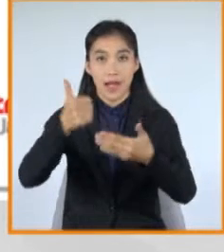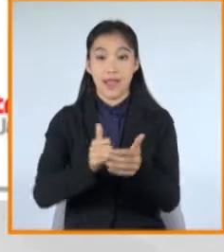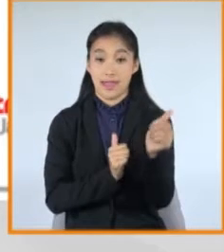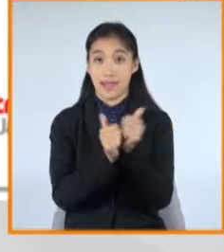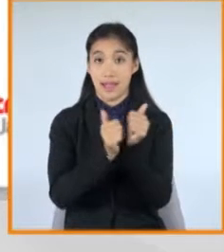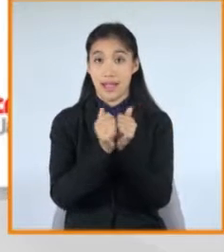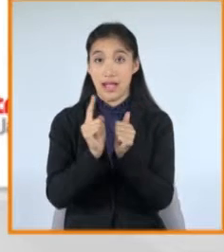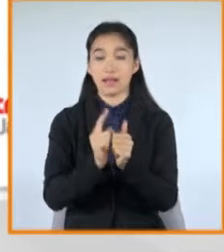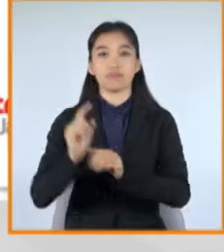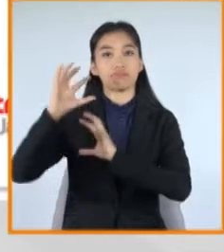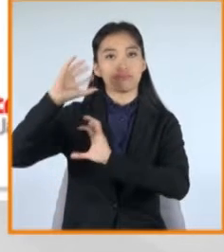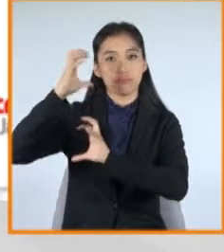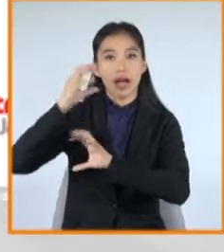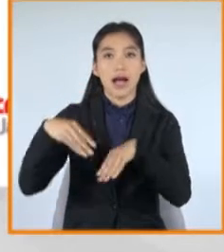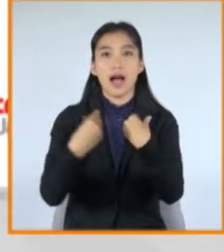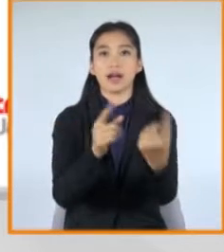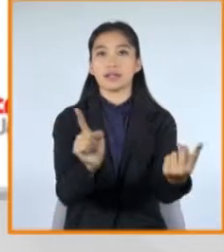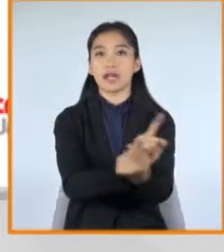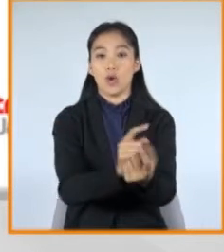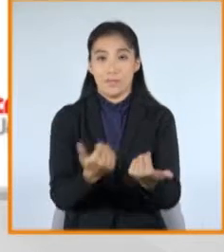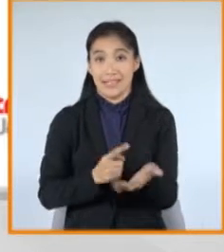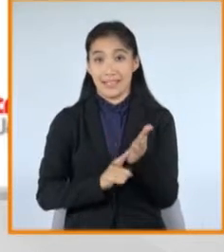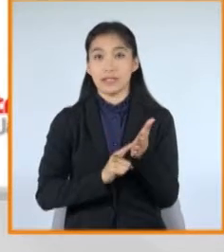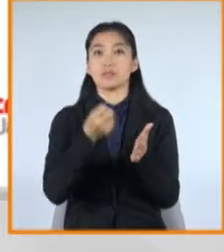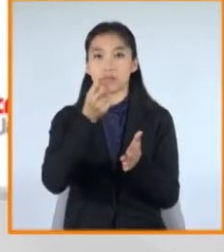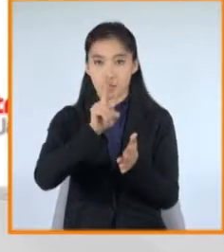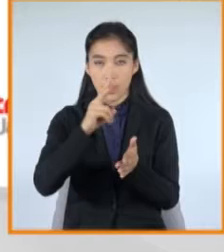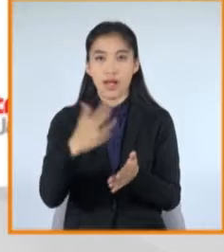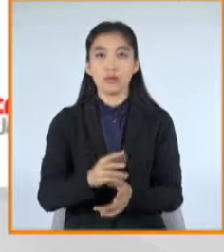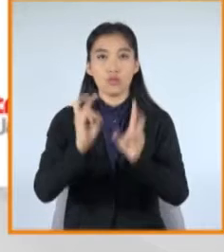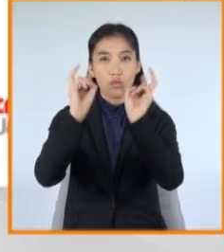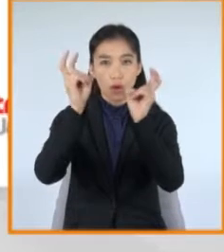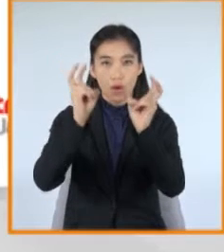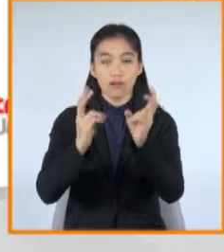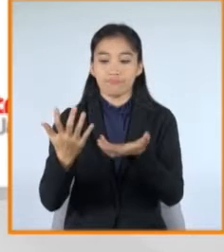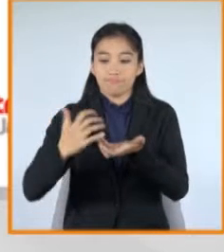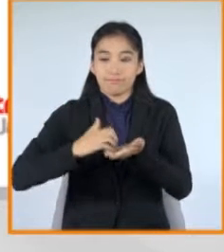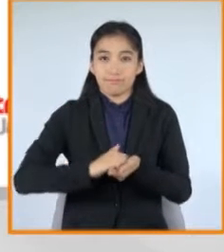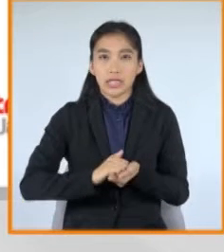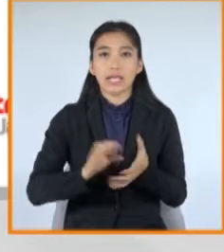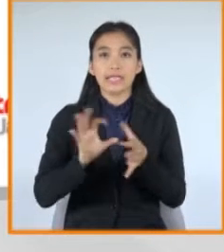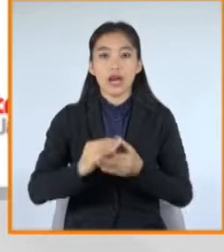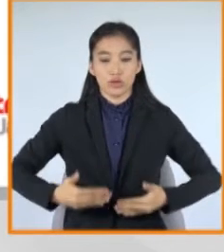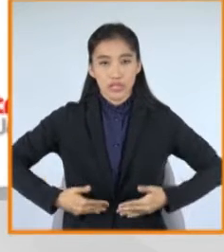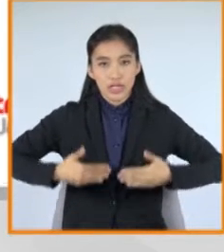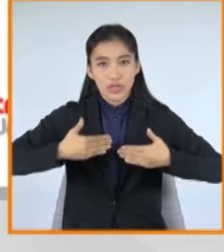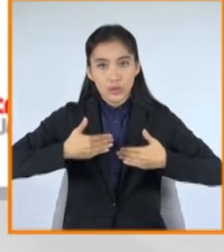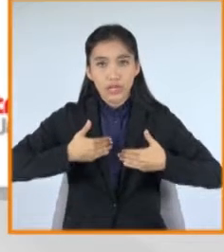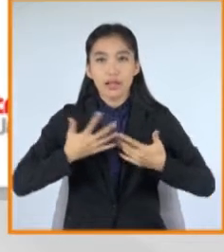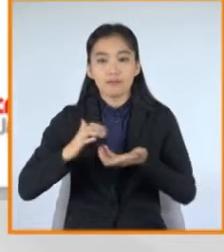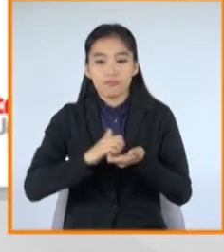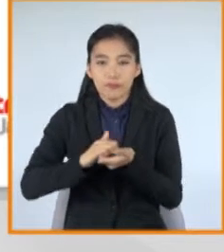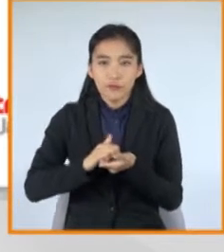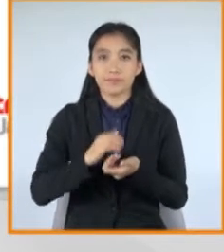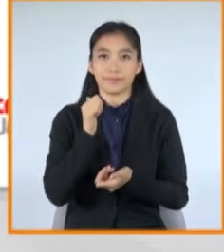ภาพยนตร์โฆษณาเพื่อสังคมครั้งนี้จัดขึ้นเป็นครั้งที่12แล้วในหัวข้อ Together คุณค่าของชีวิตคือการมีกันและกันผล